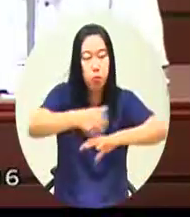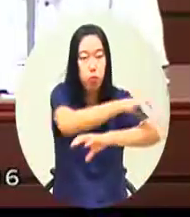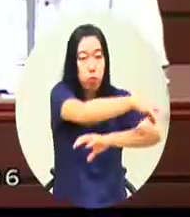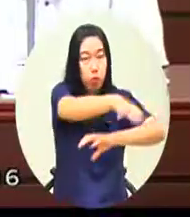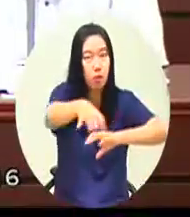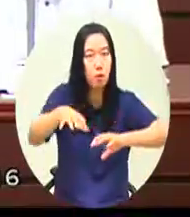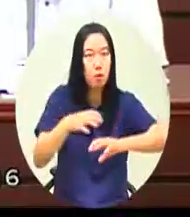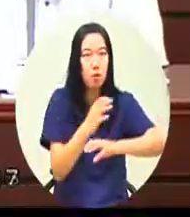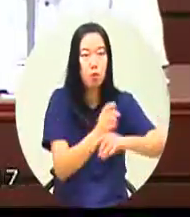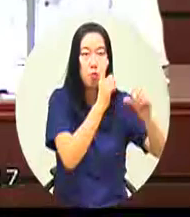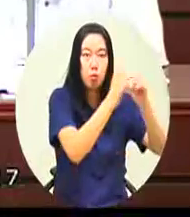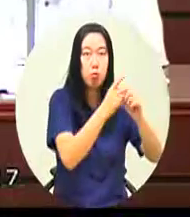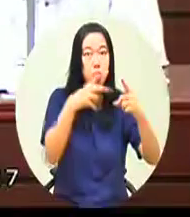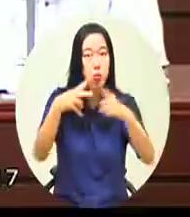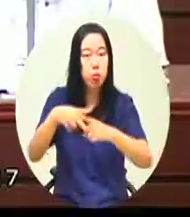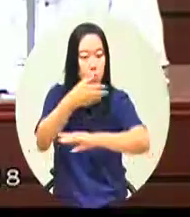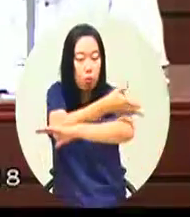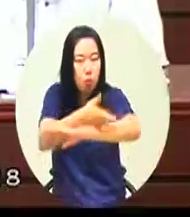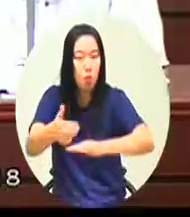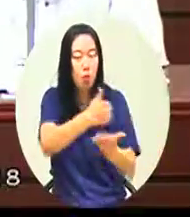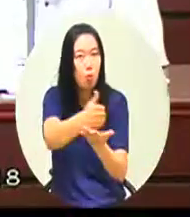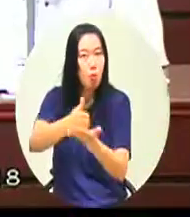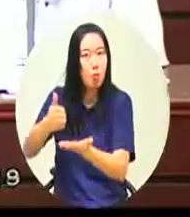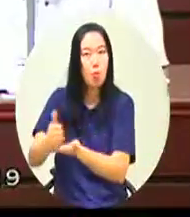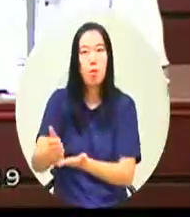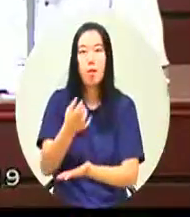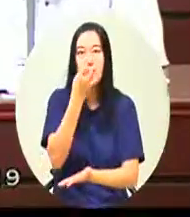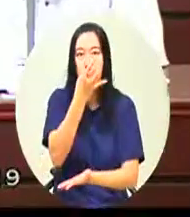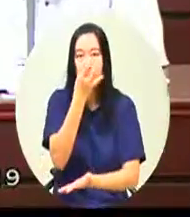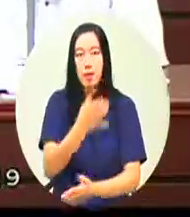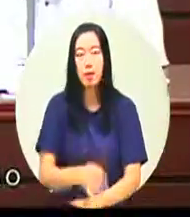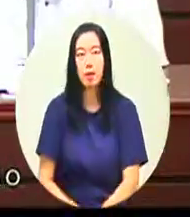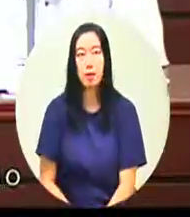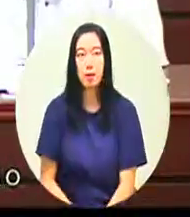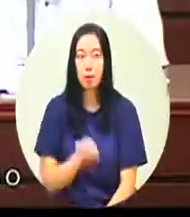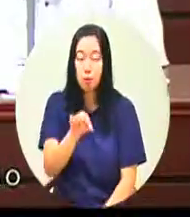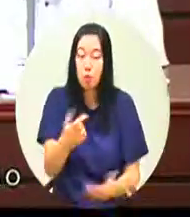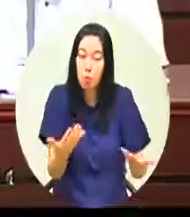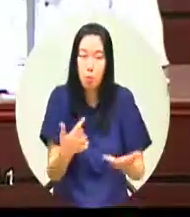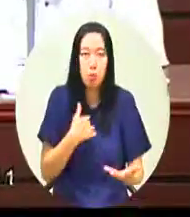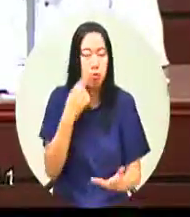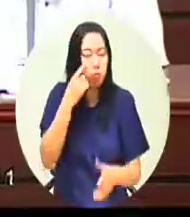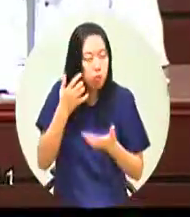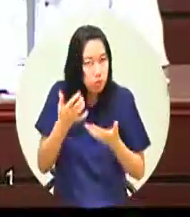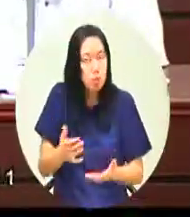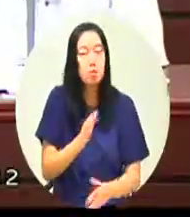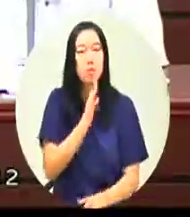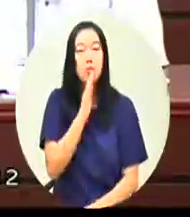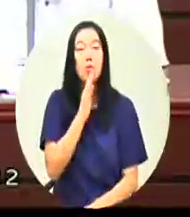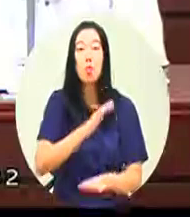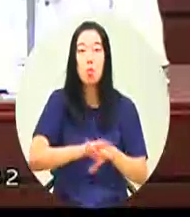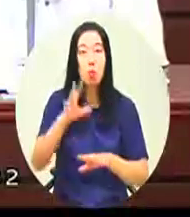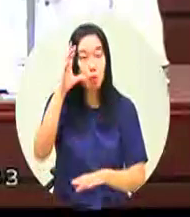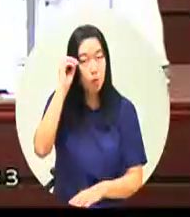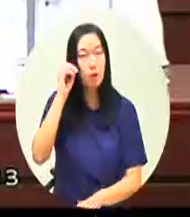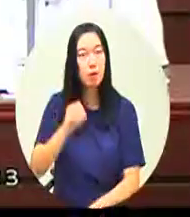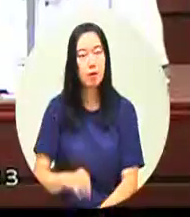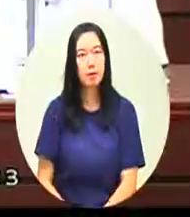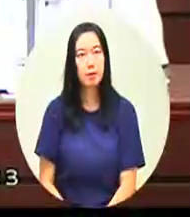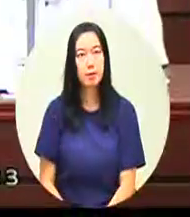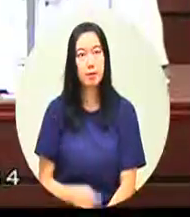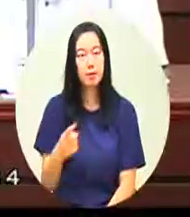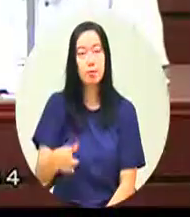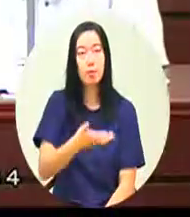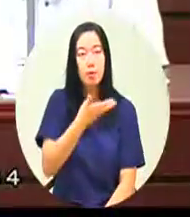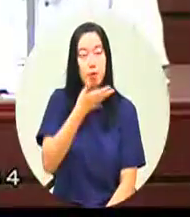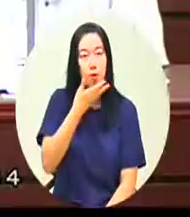我们的中小排以及区域排水完全排不出去，所以这个部分我们会非常重视这个问题，跟企业局来沟通。那另外广福